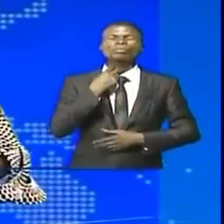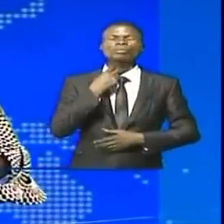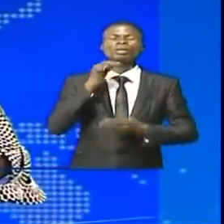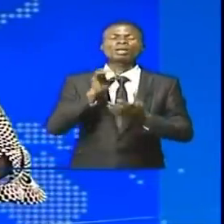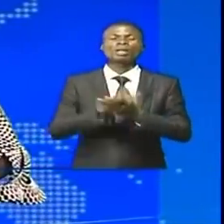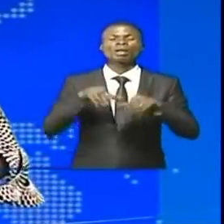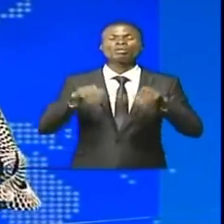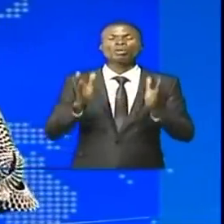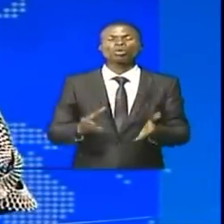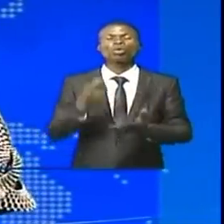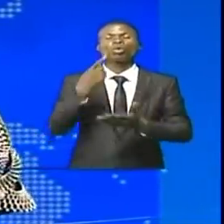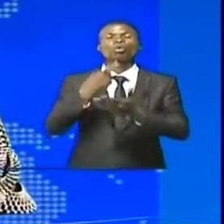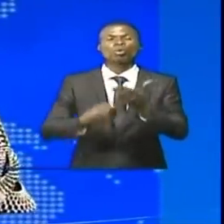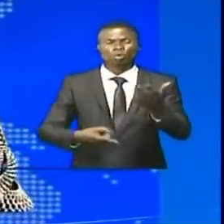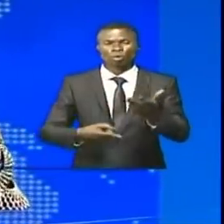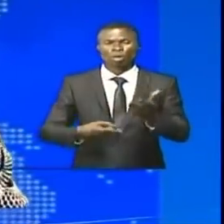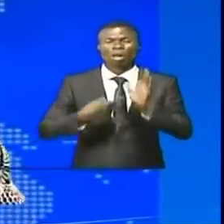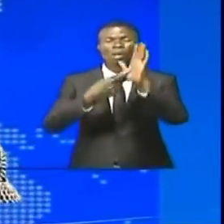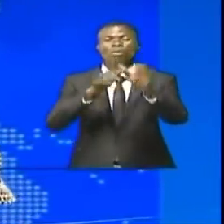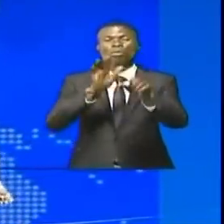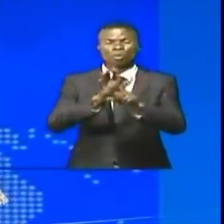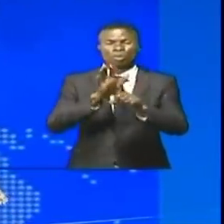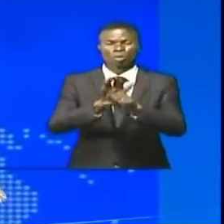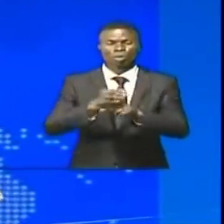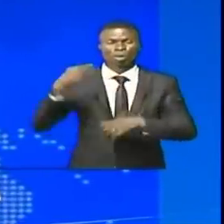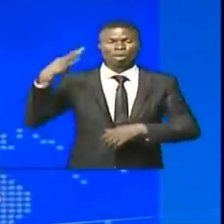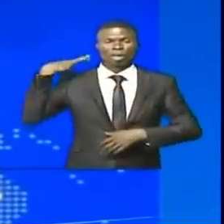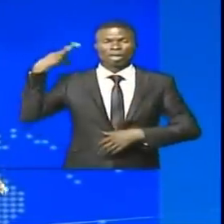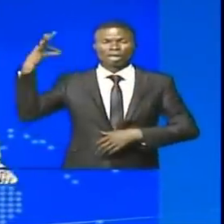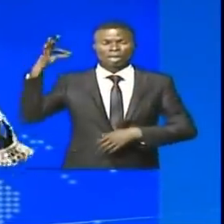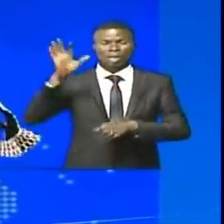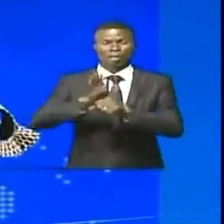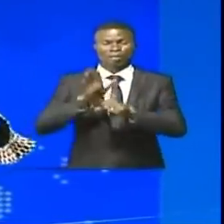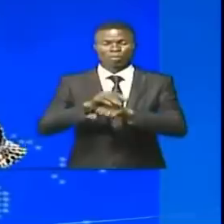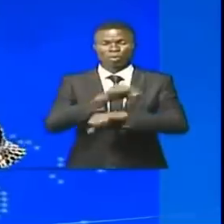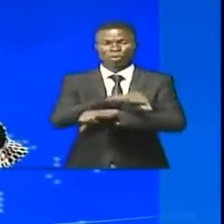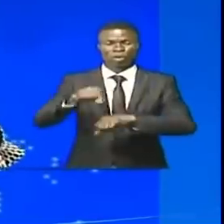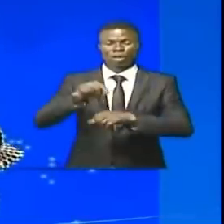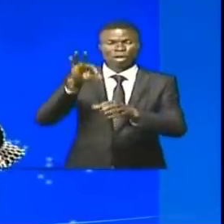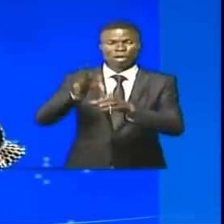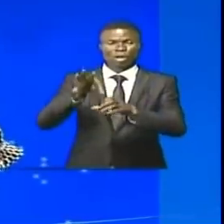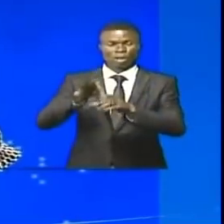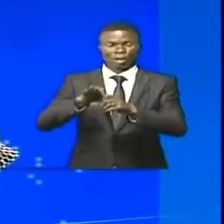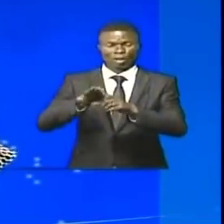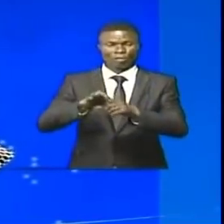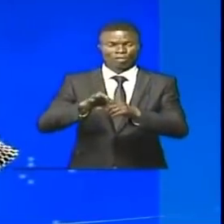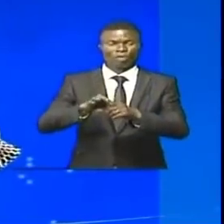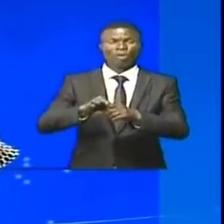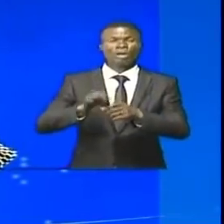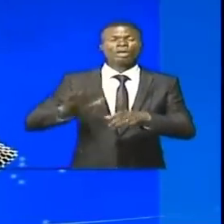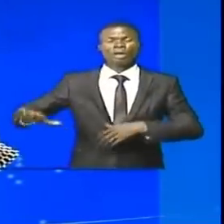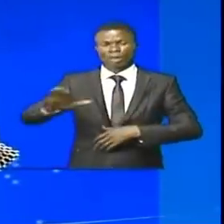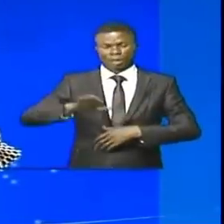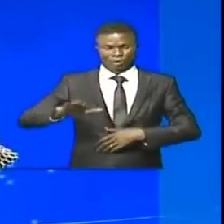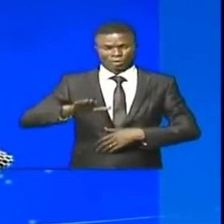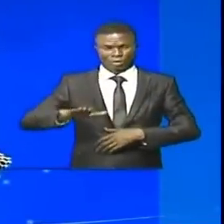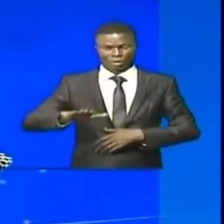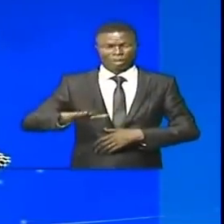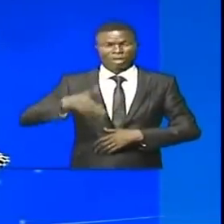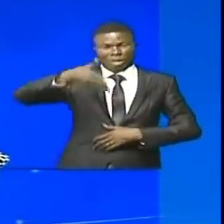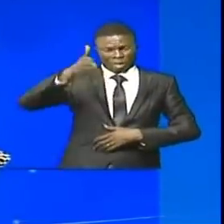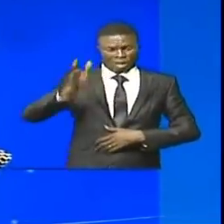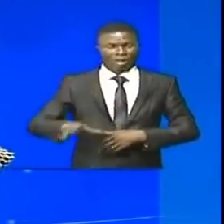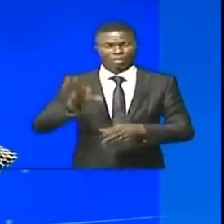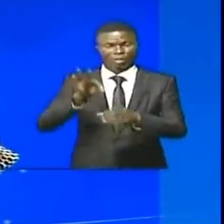congolaise à se présenter massivement comme candidate aux différentes gestions gestion électorale et bien les experts de la